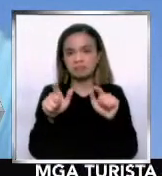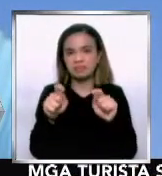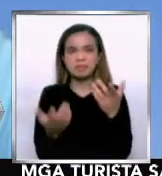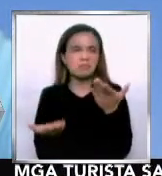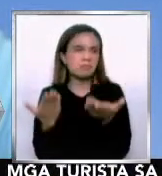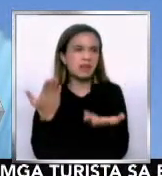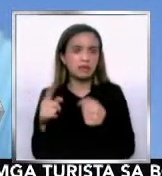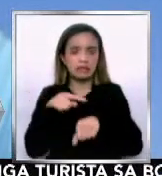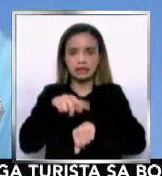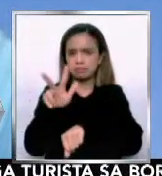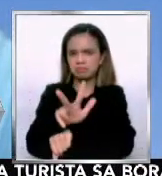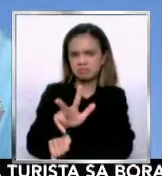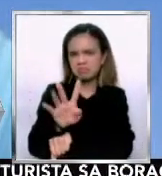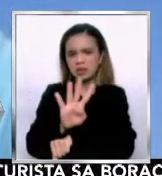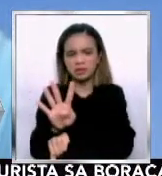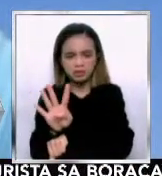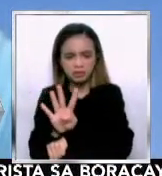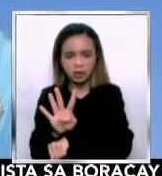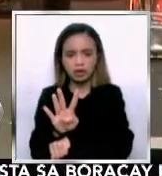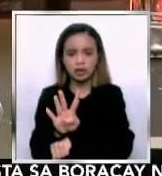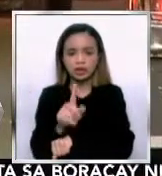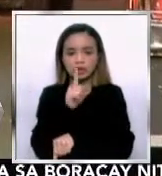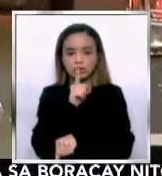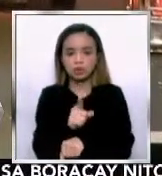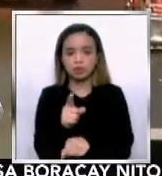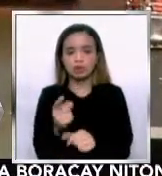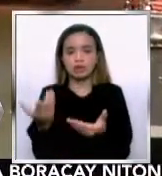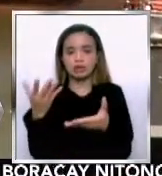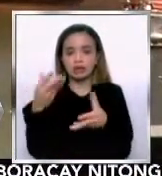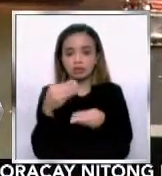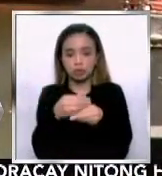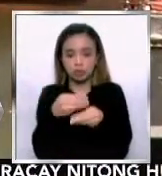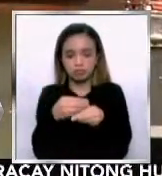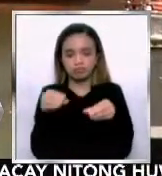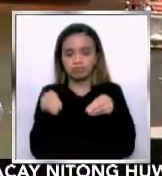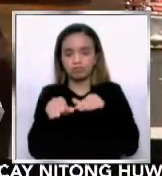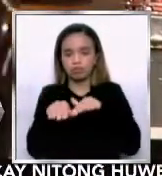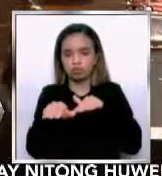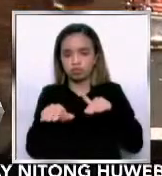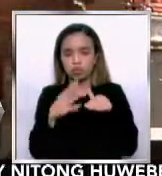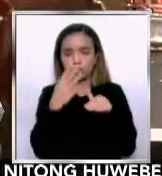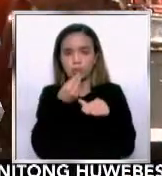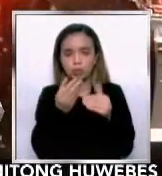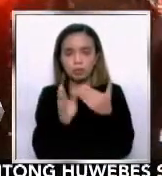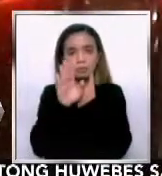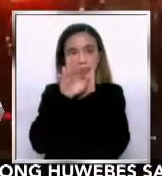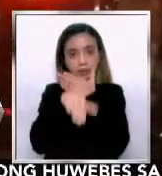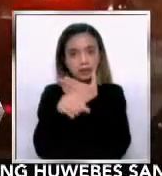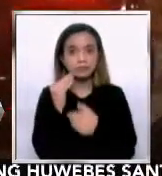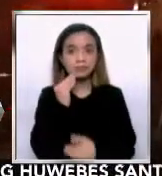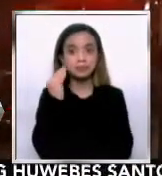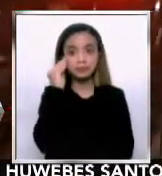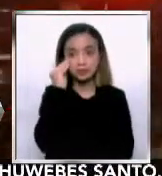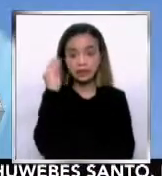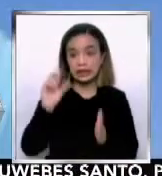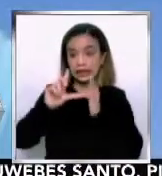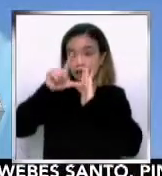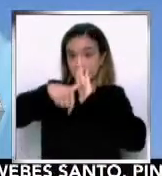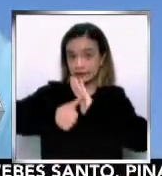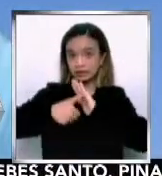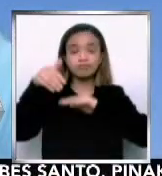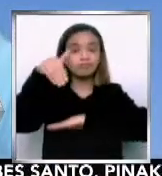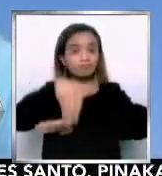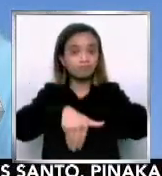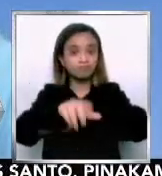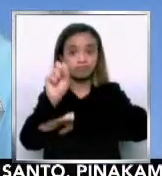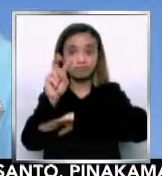4 o'clock, unti-unti nang dumadami yung ating mga kababayan pabalik. Hanggang sa mamayang gabi, hating gabi